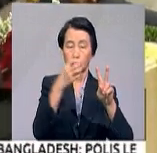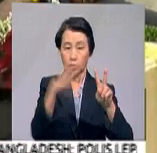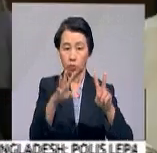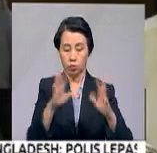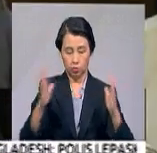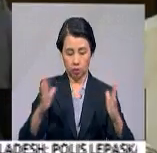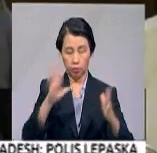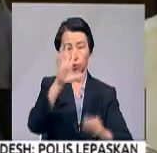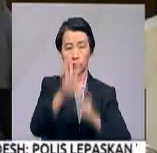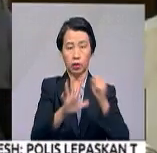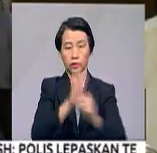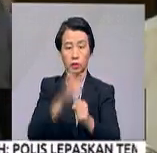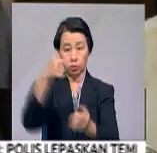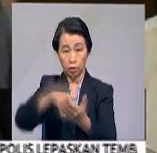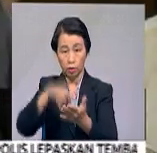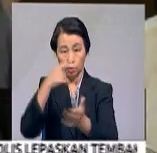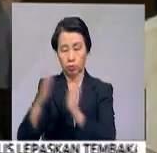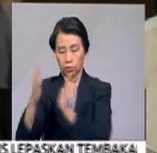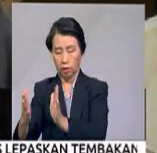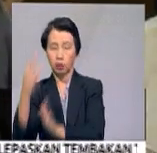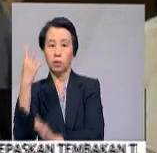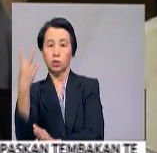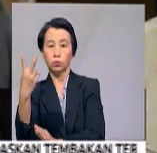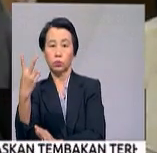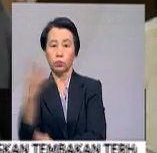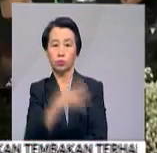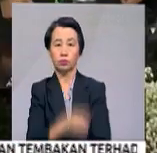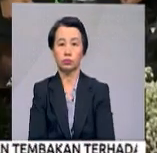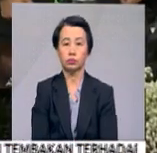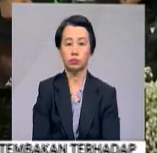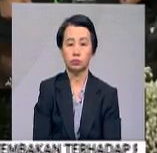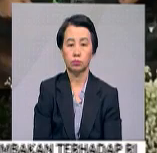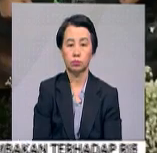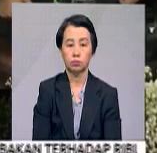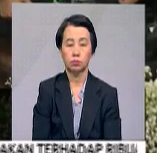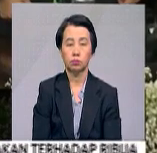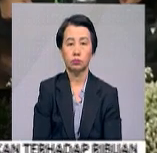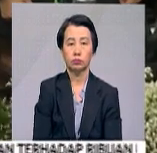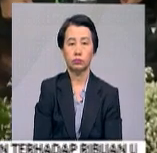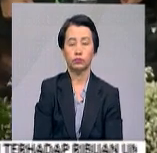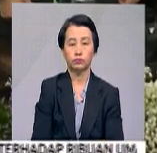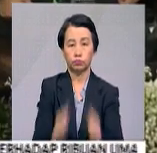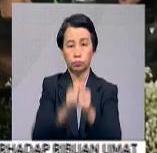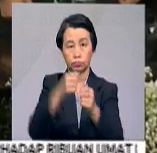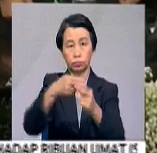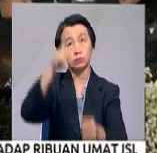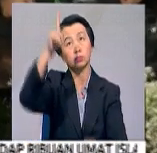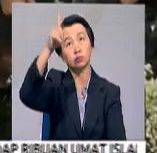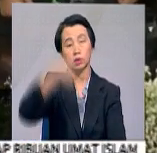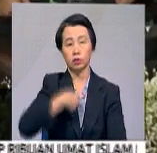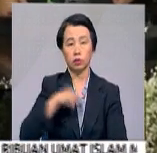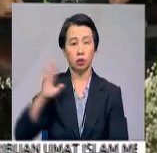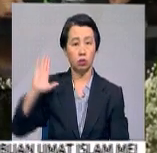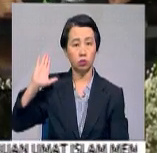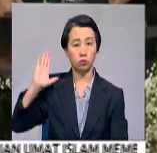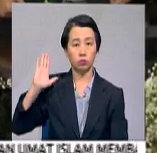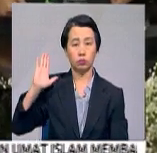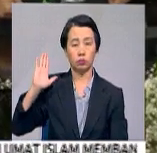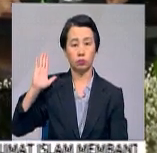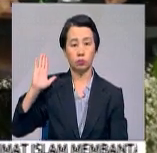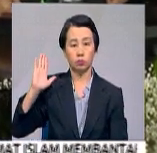5 tahun lagi untuk penggal kedua. Demi Allah, saya bersumpah